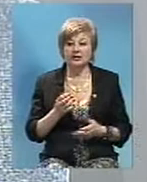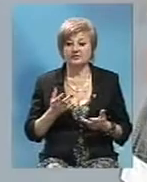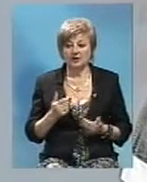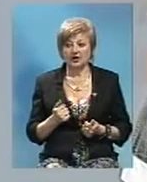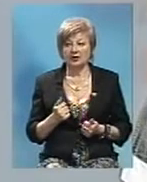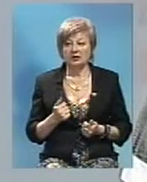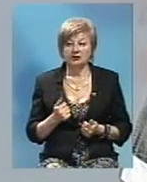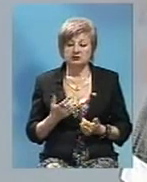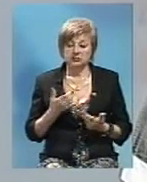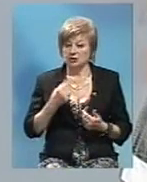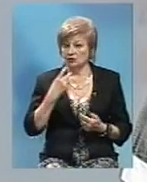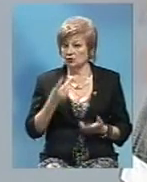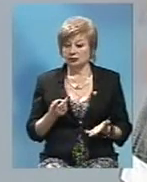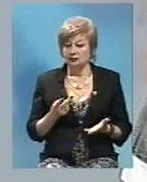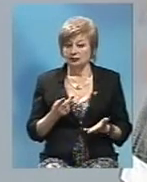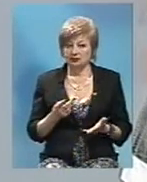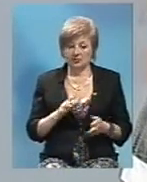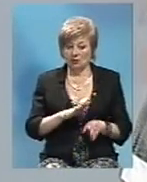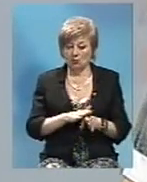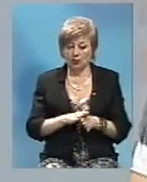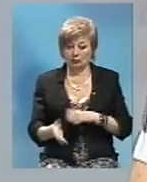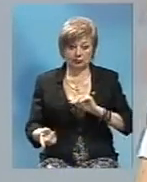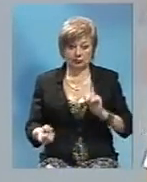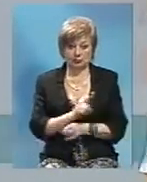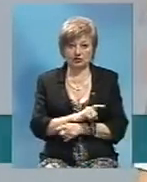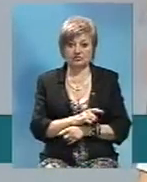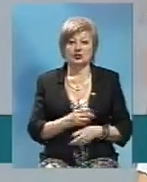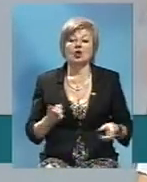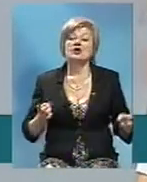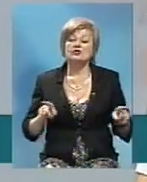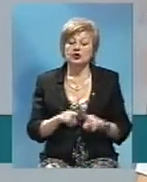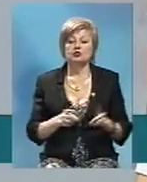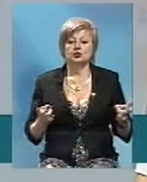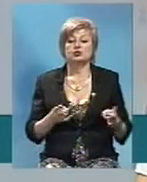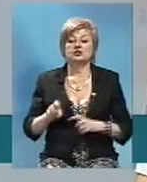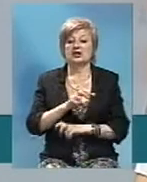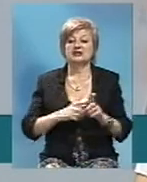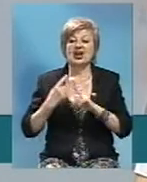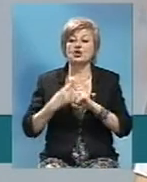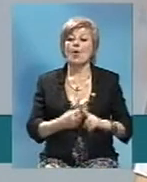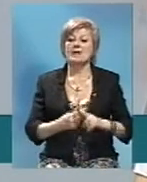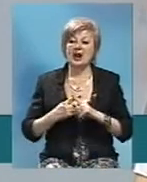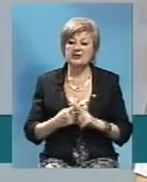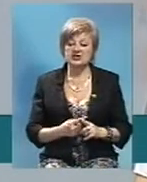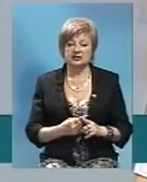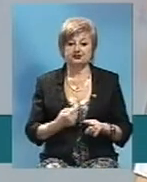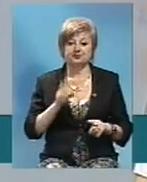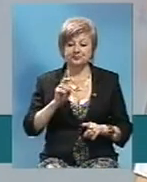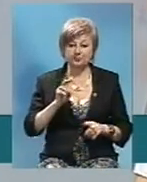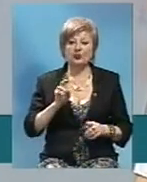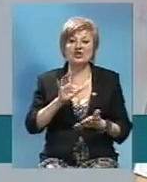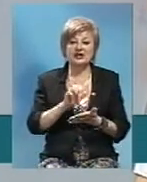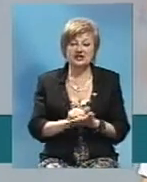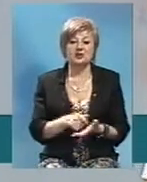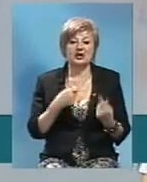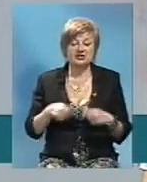вона звучить довольно-таки радикально. Вот, ще раз говорю, що необхідно искати компроміси. Що я под этим подразумеваю? То есть этим же предпринимателям, которые сейчас занимаются